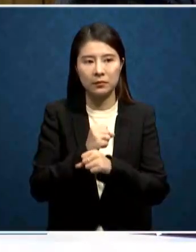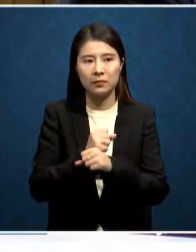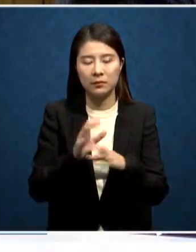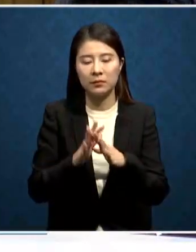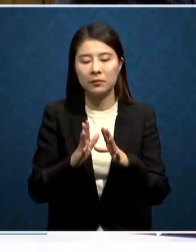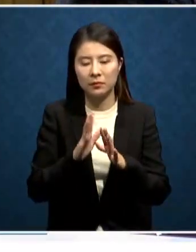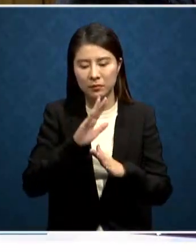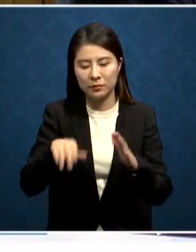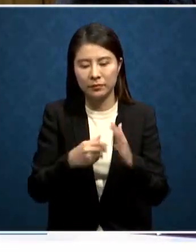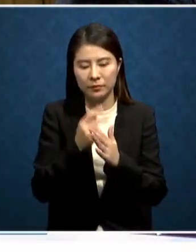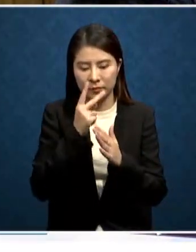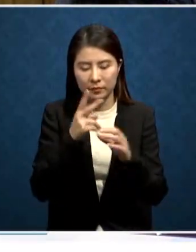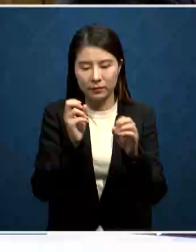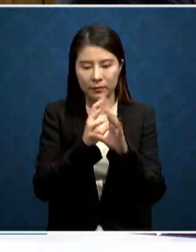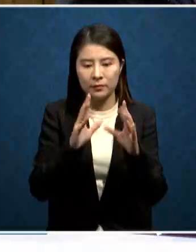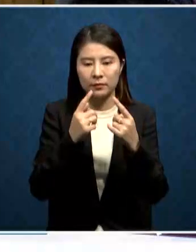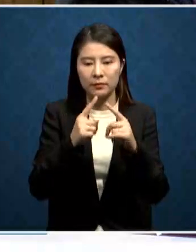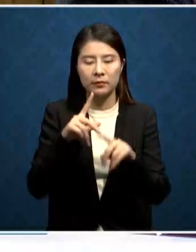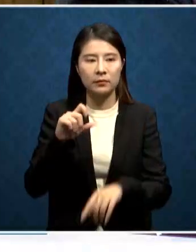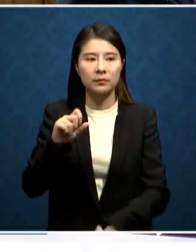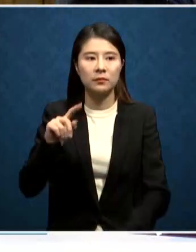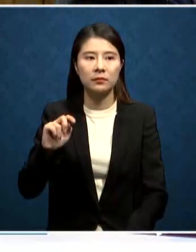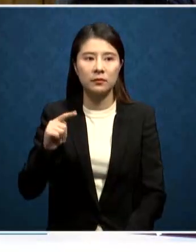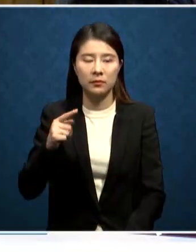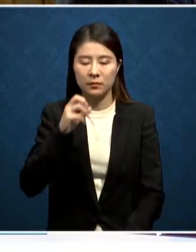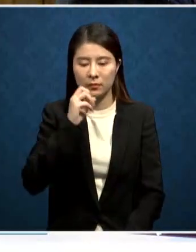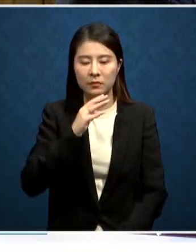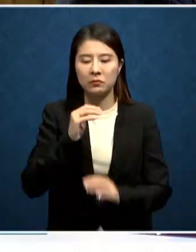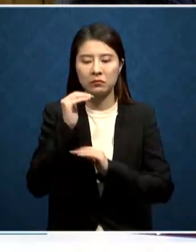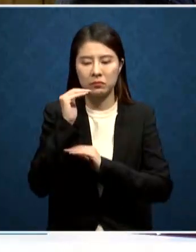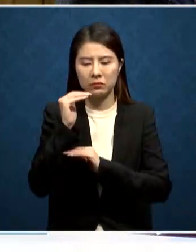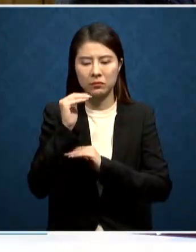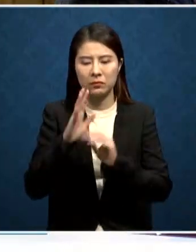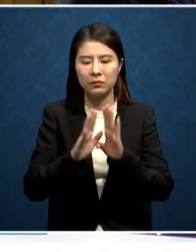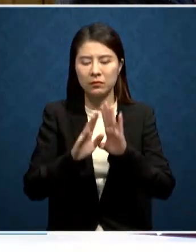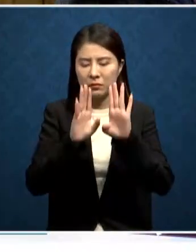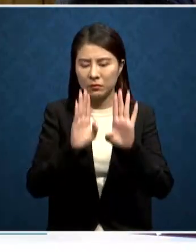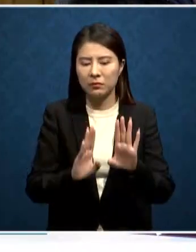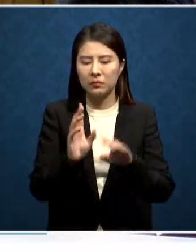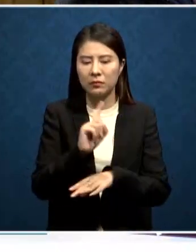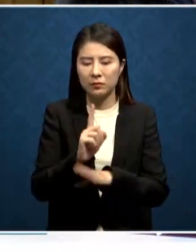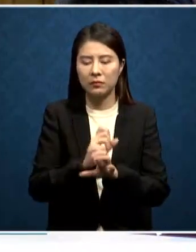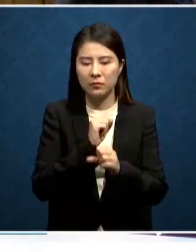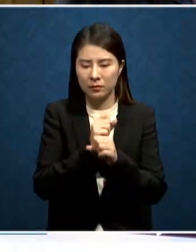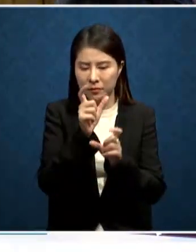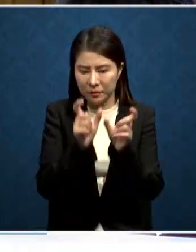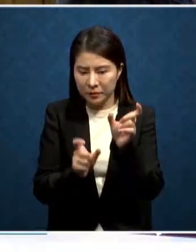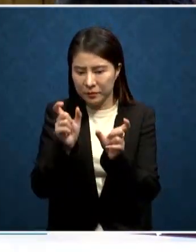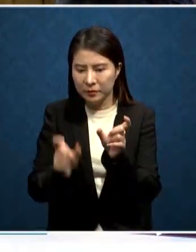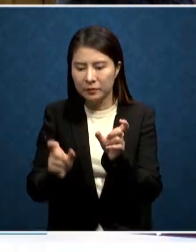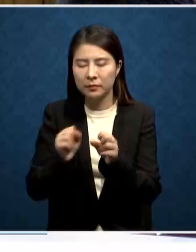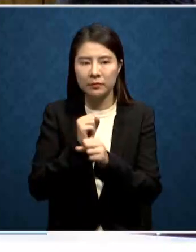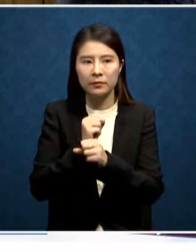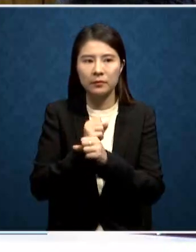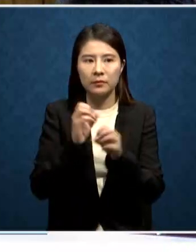ทั่วไปนะคะแต่ถ้าเกิดทางสตงมีการกำหนดรูปแบบที่ชัดเจนแล้วอันนี้เราก็ยินดีที่จะดำเนินการตามนั้นนะคะในเรื่องของ